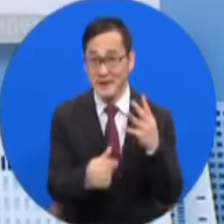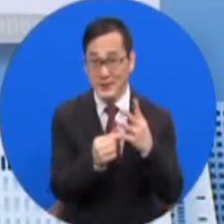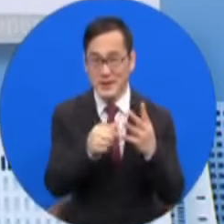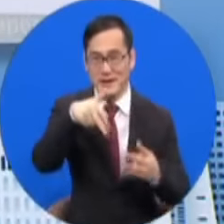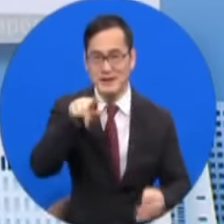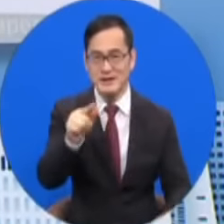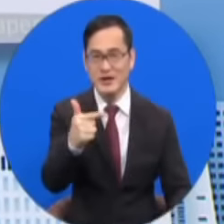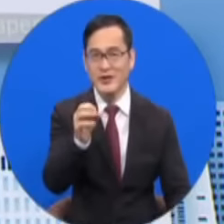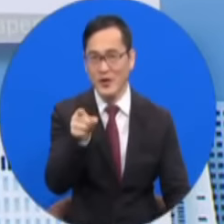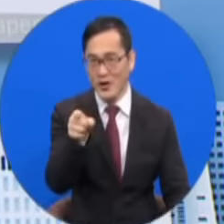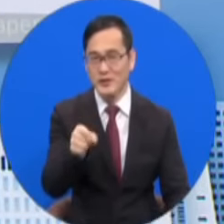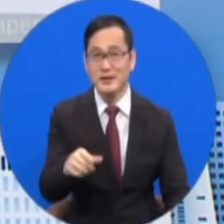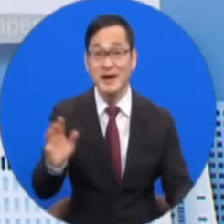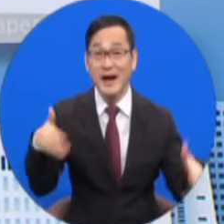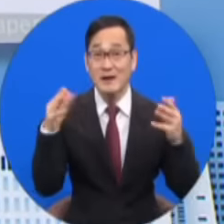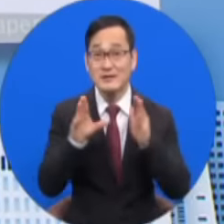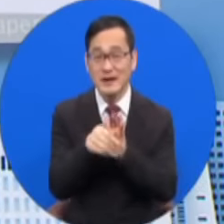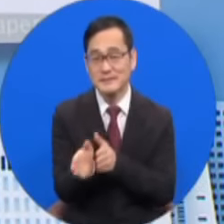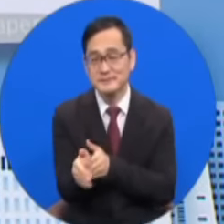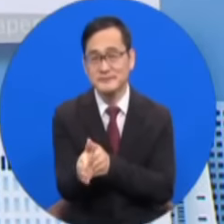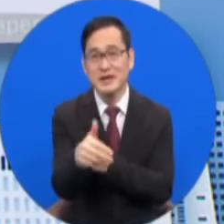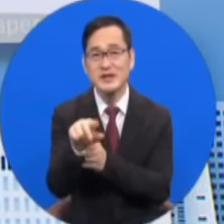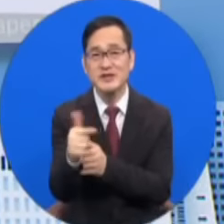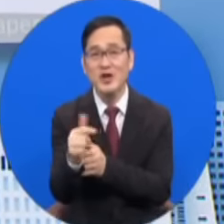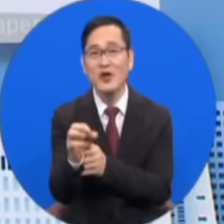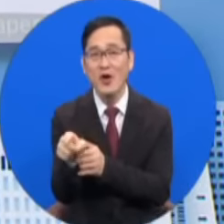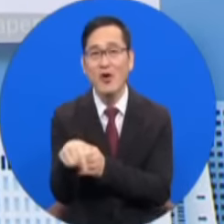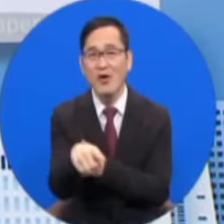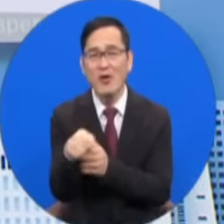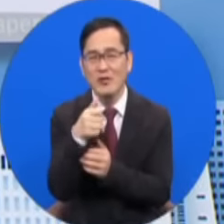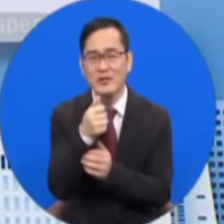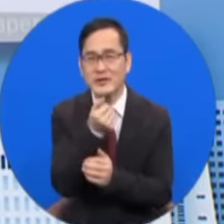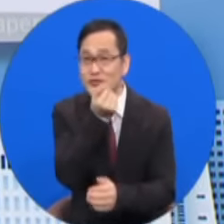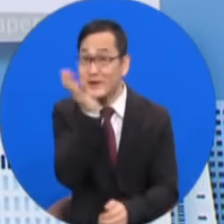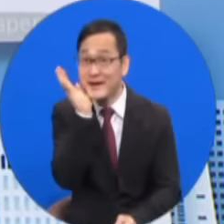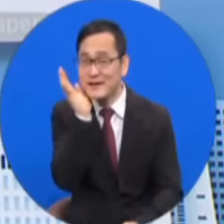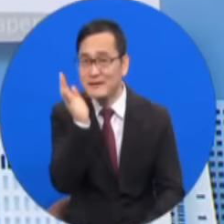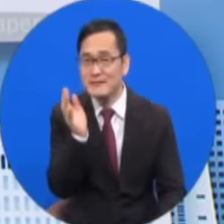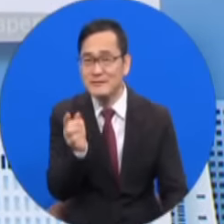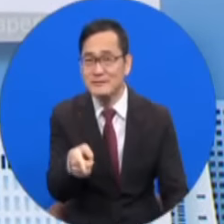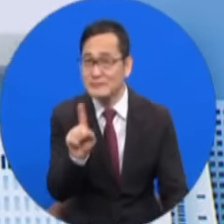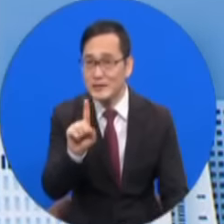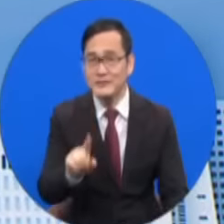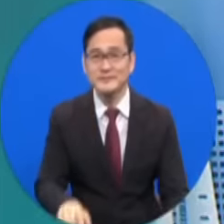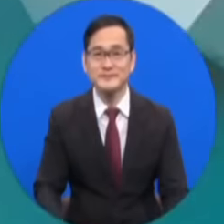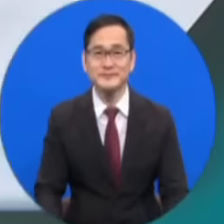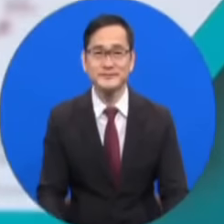전어 가을 찬바람 불면 전어 생각나시는 분들 많을 겁니다 동화일보 12년입니다